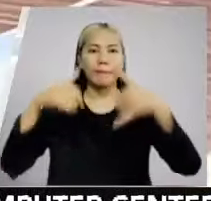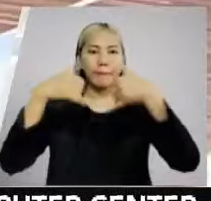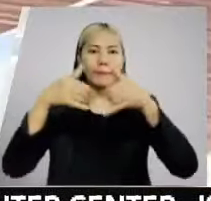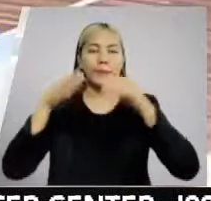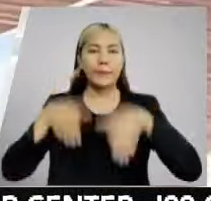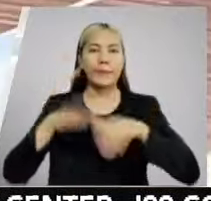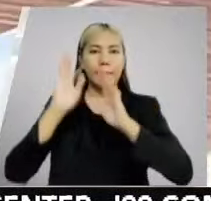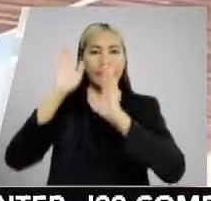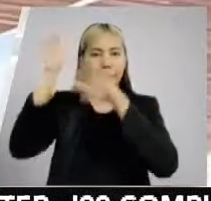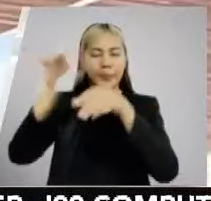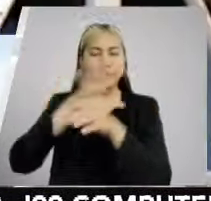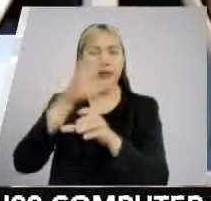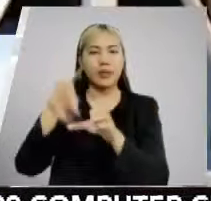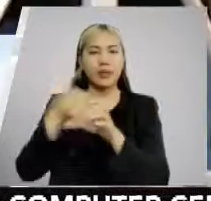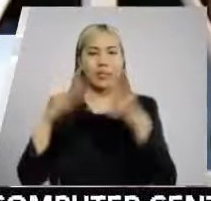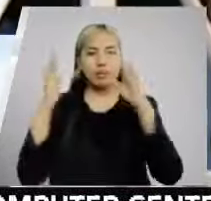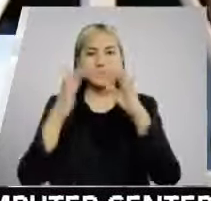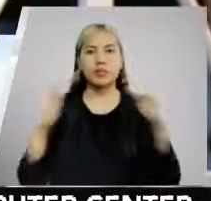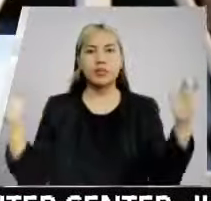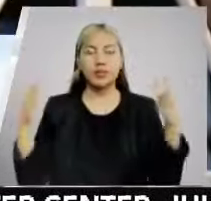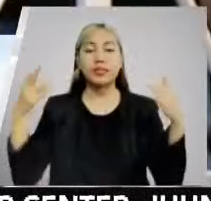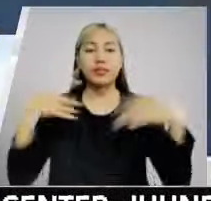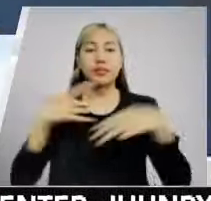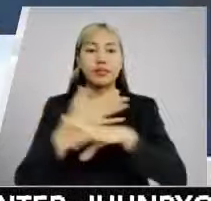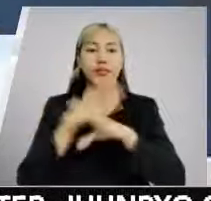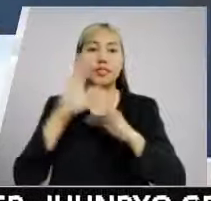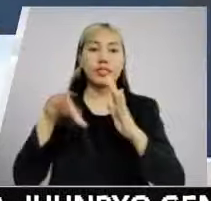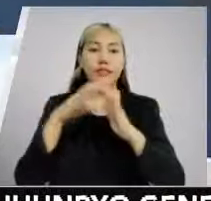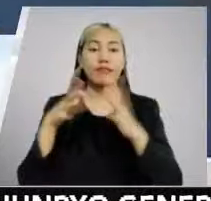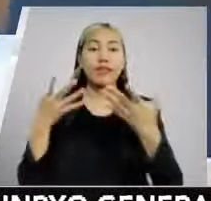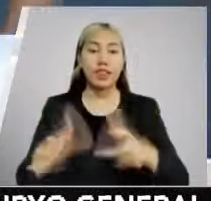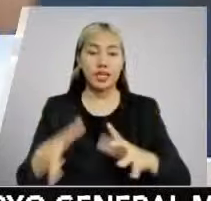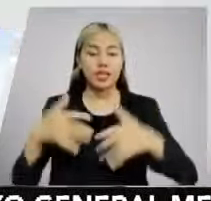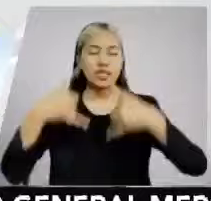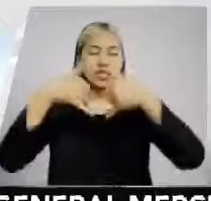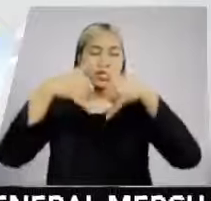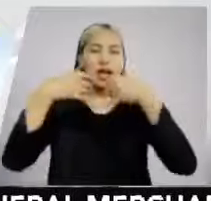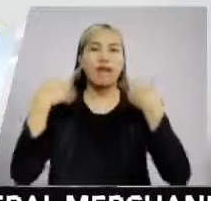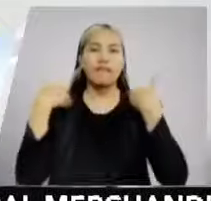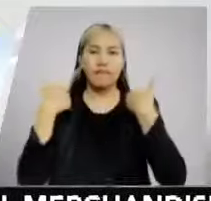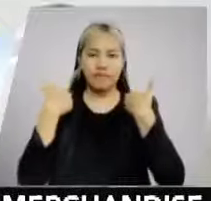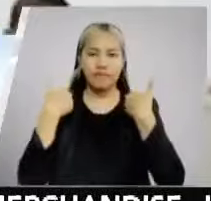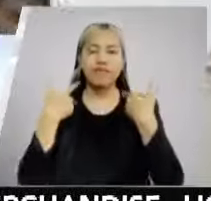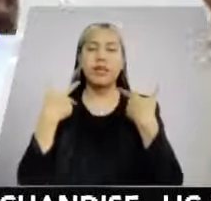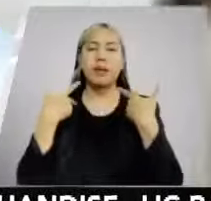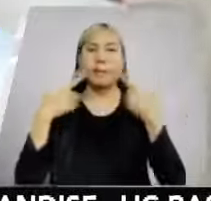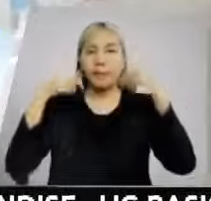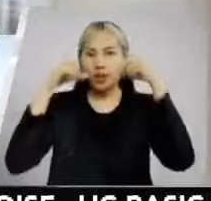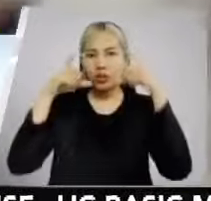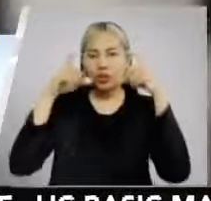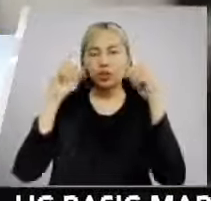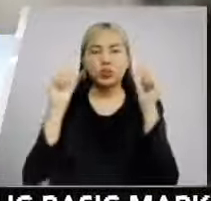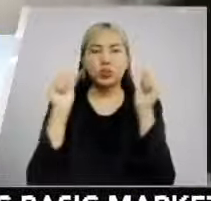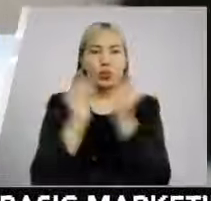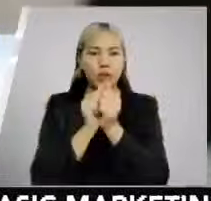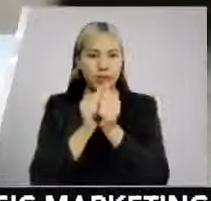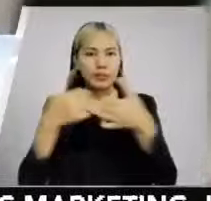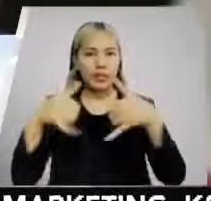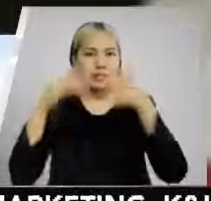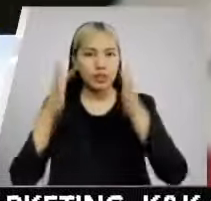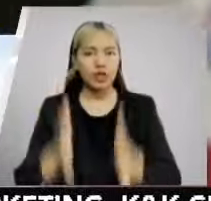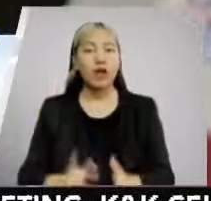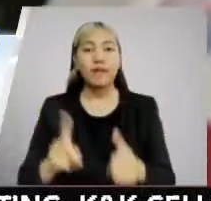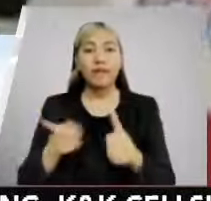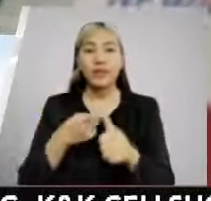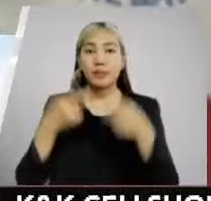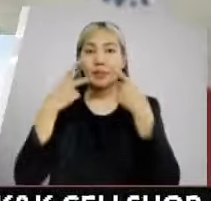City. Pagkatapos ng laro, nagpaunlak din siya ng selfie sa mga player. Ito ang unang public appearance ng Vice President